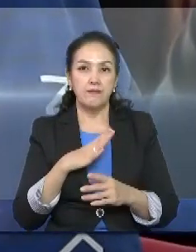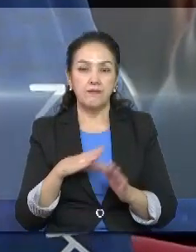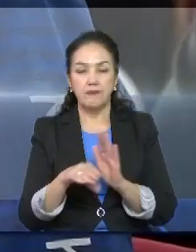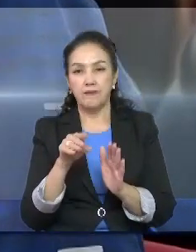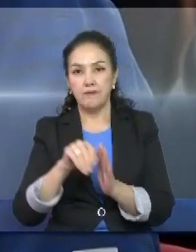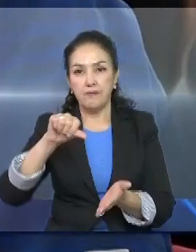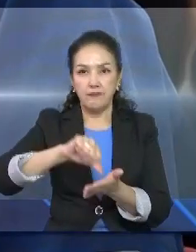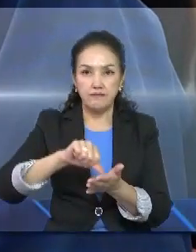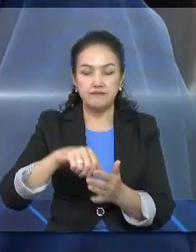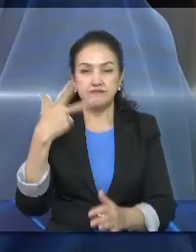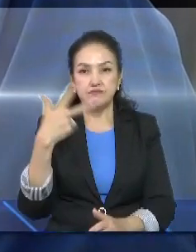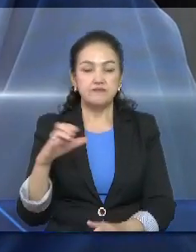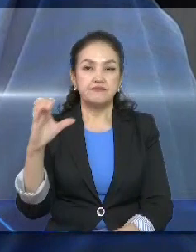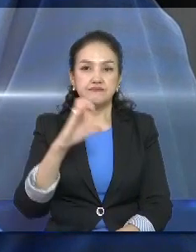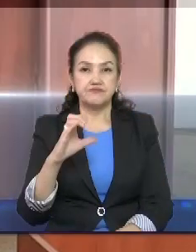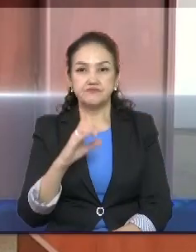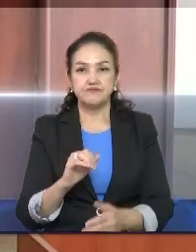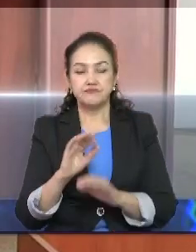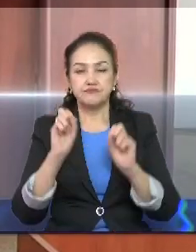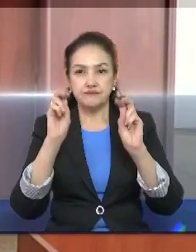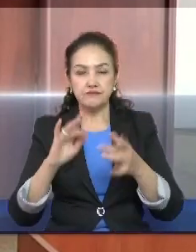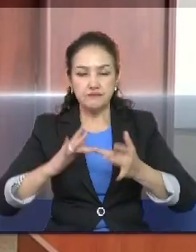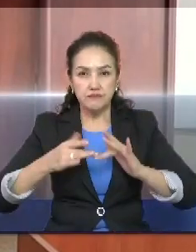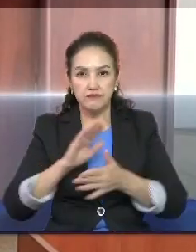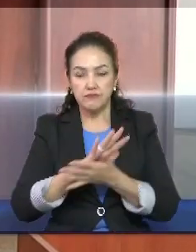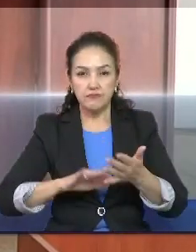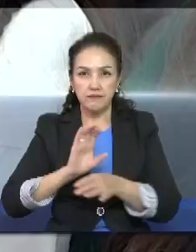Іріктеуге қатысу үшін 30 қыркүйекке дейін арнайы сайтқа